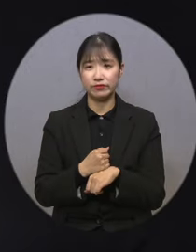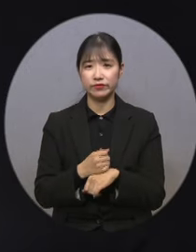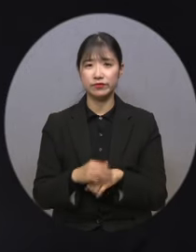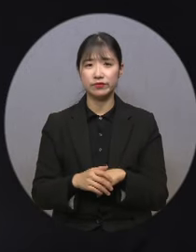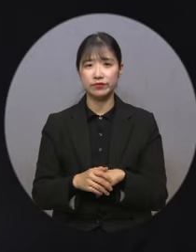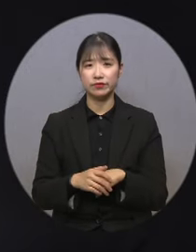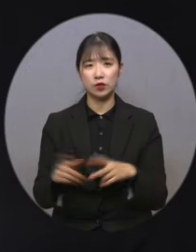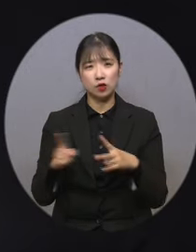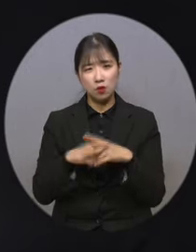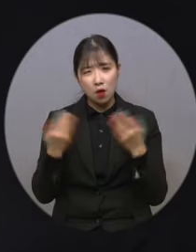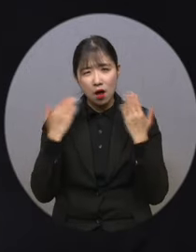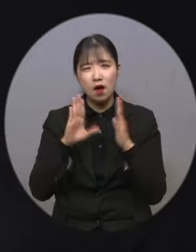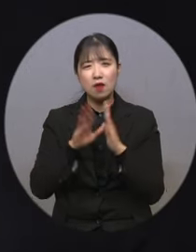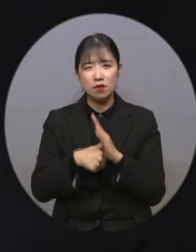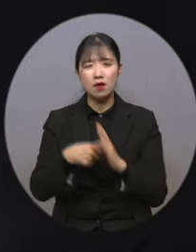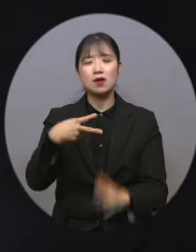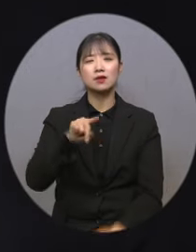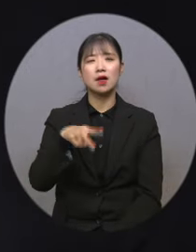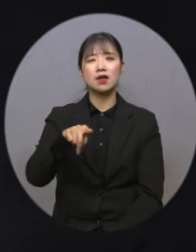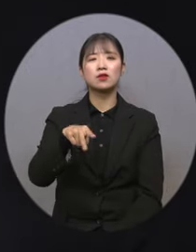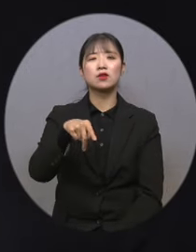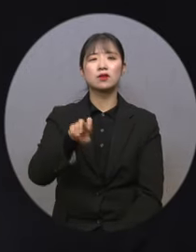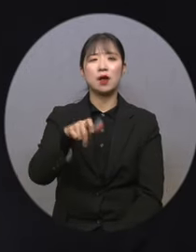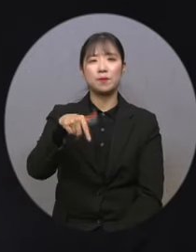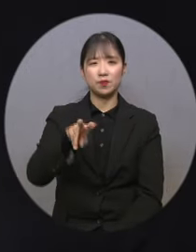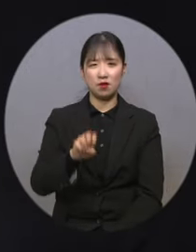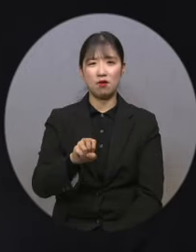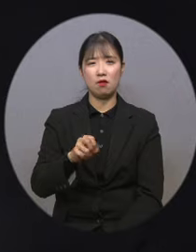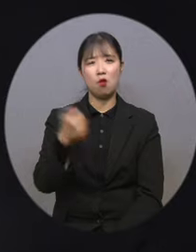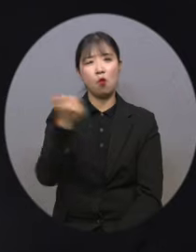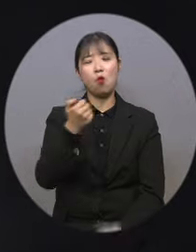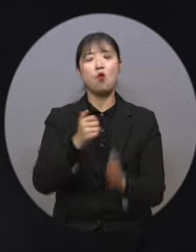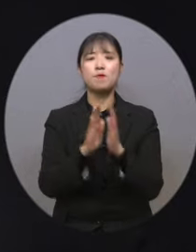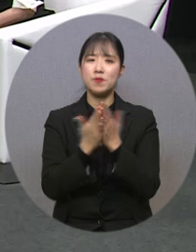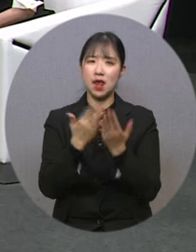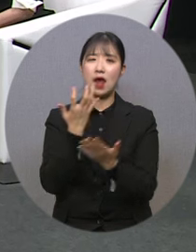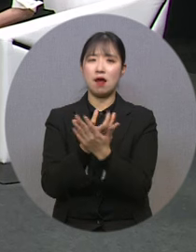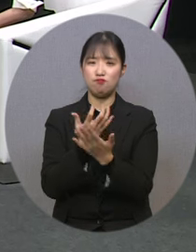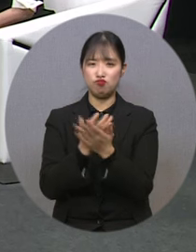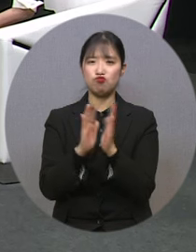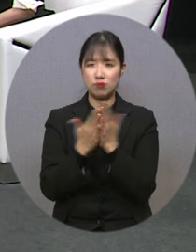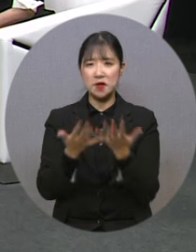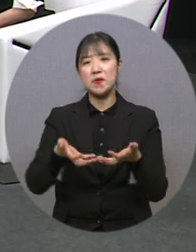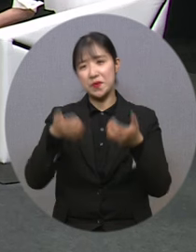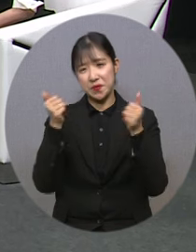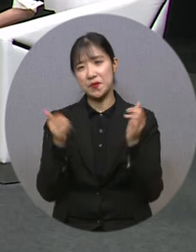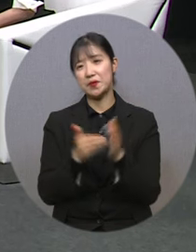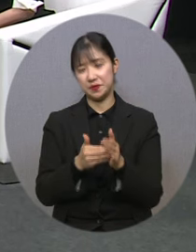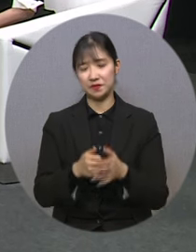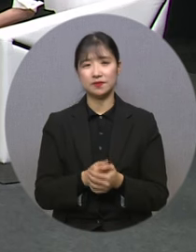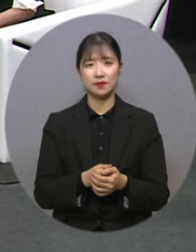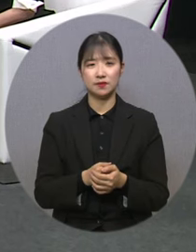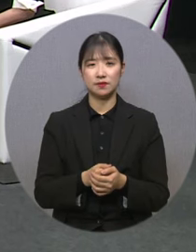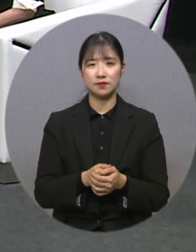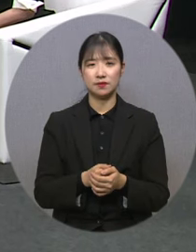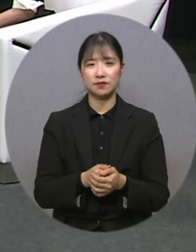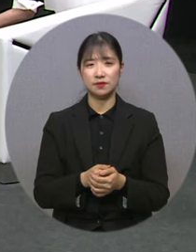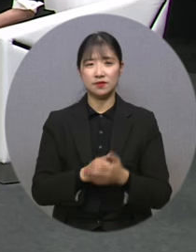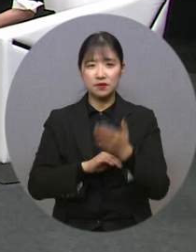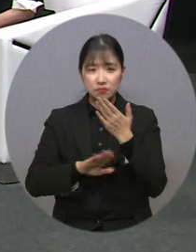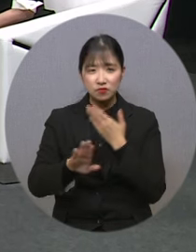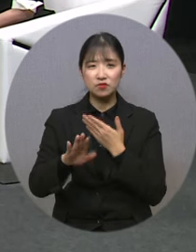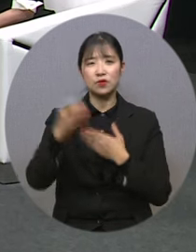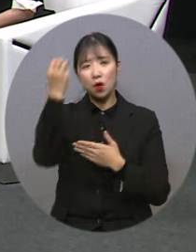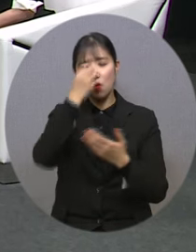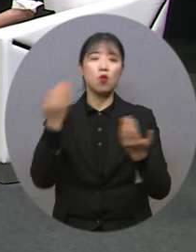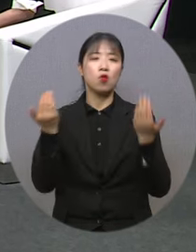초등학교 언제 사서삼경 등 한 오십 년 간의 한 번 책을 때요 제가 그리고 나서 이제